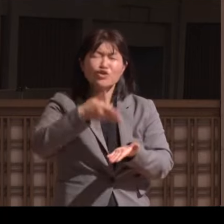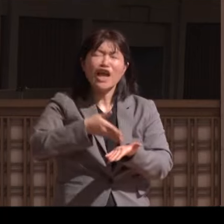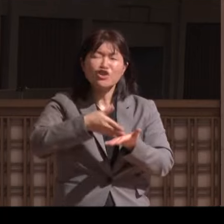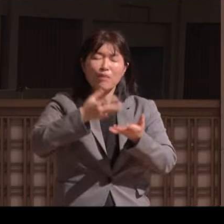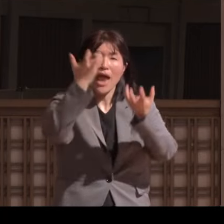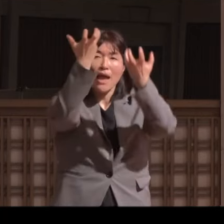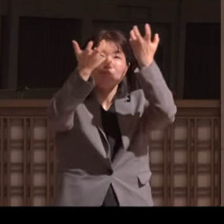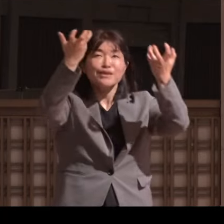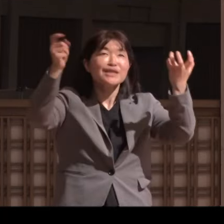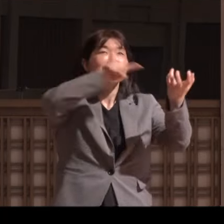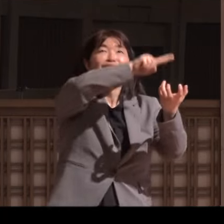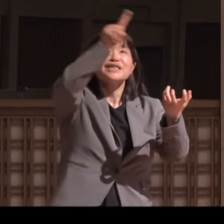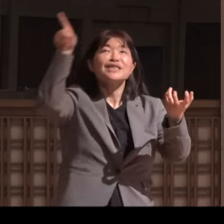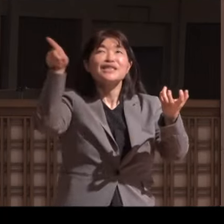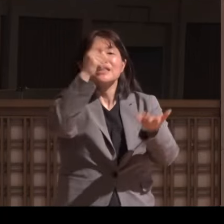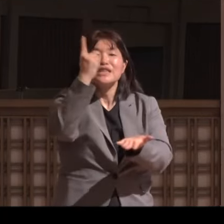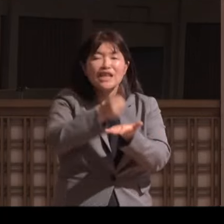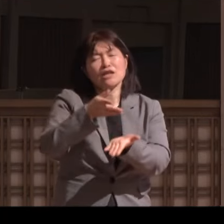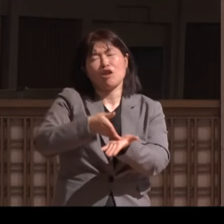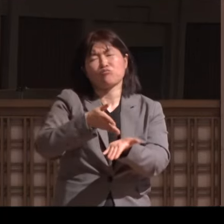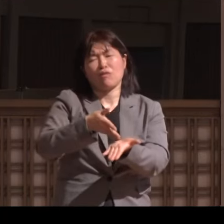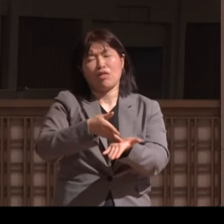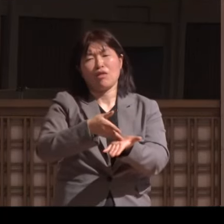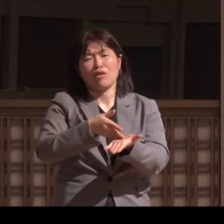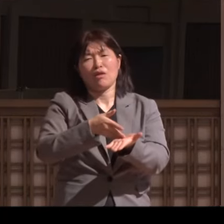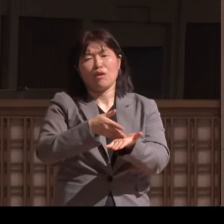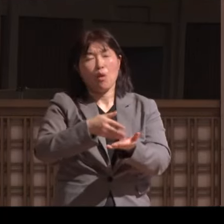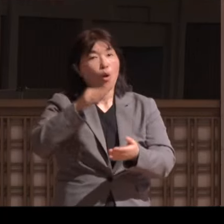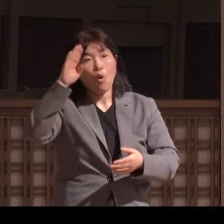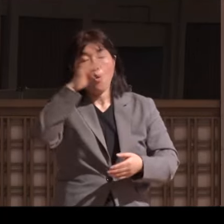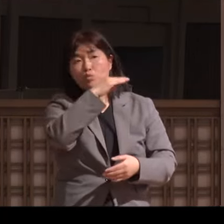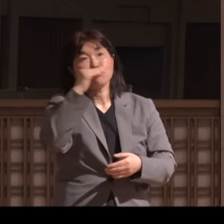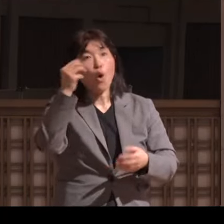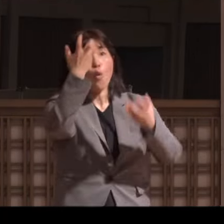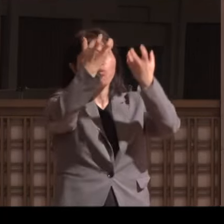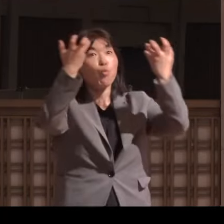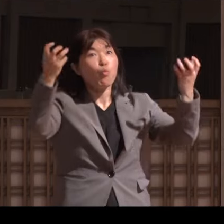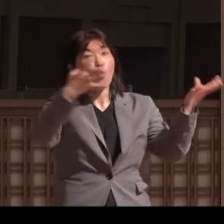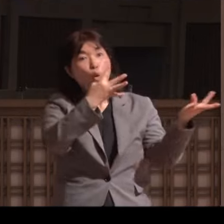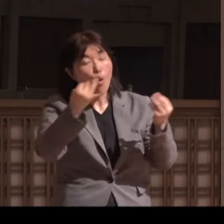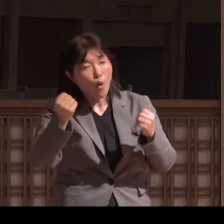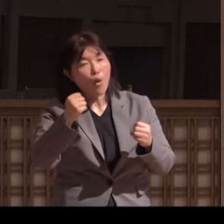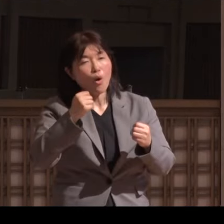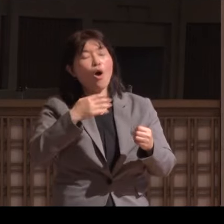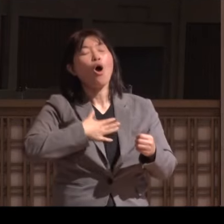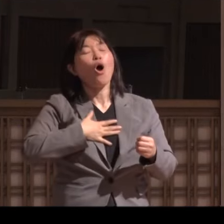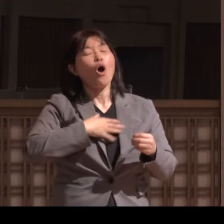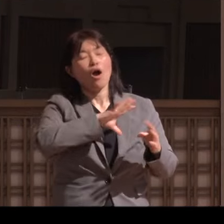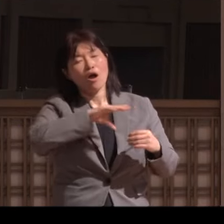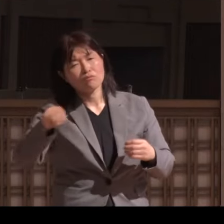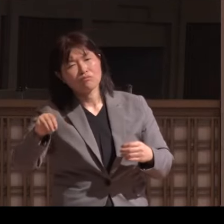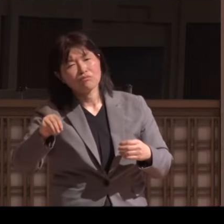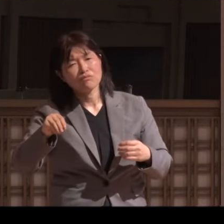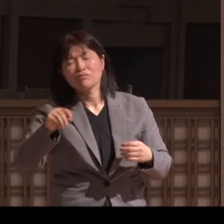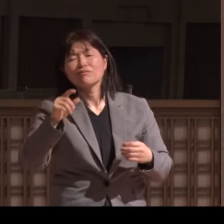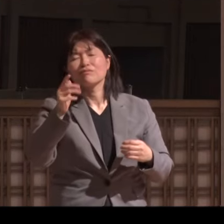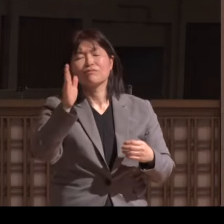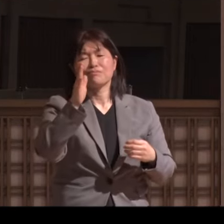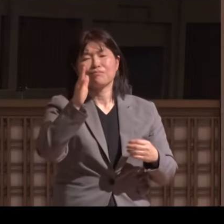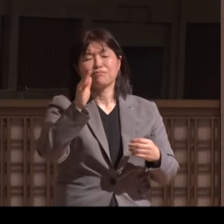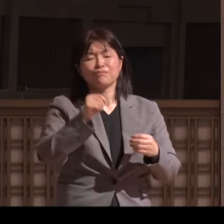こんなすごいことできましたあんなすごいことできましたって言ってなんかすごい木の実が鳴ってるねでしょでわつって書いていくんですけどこれ左上に